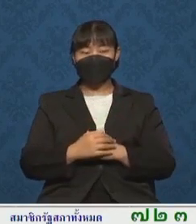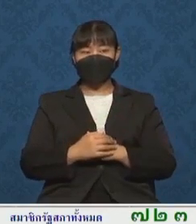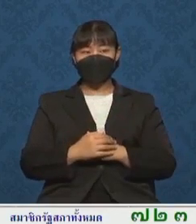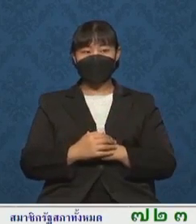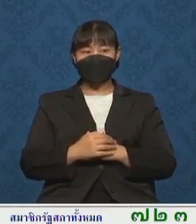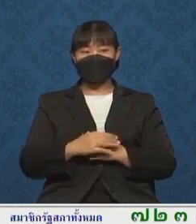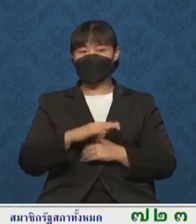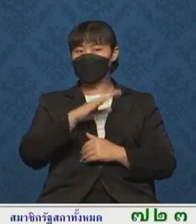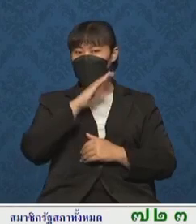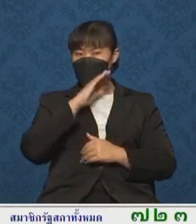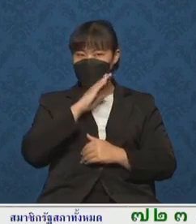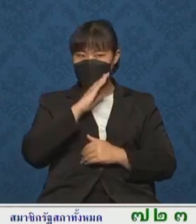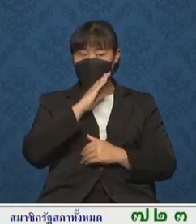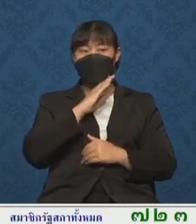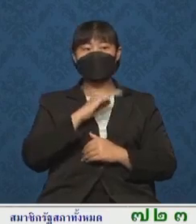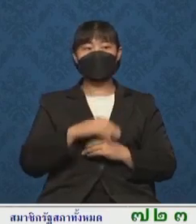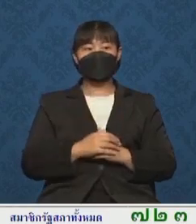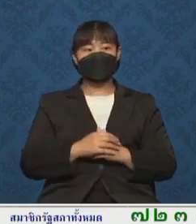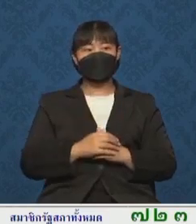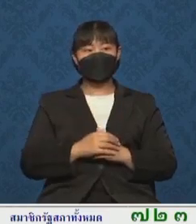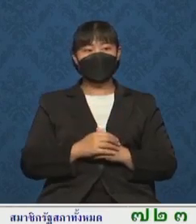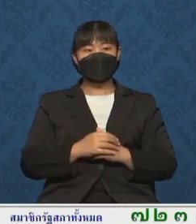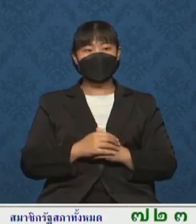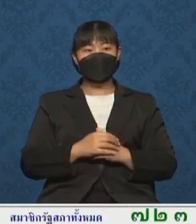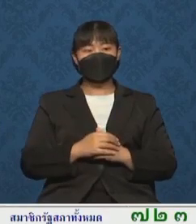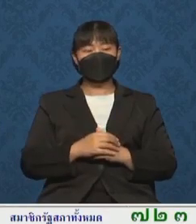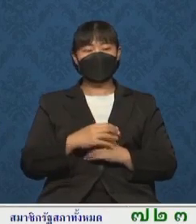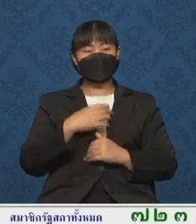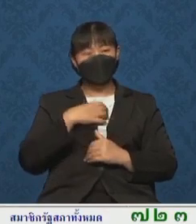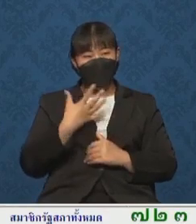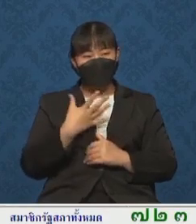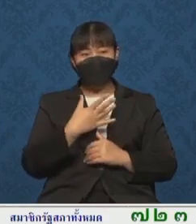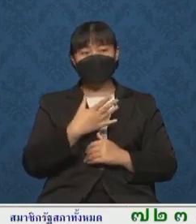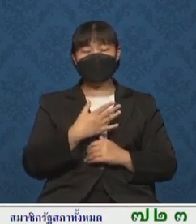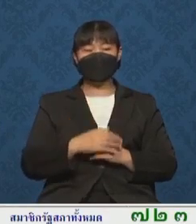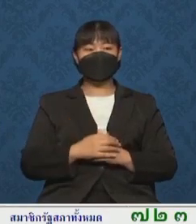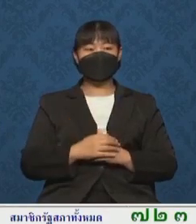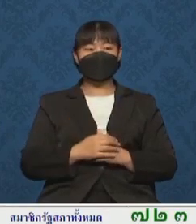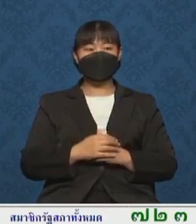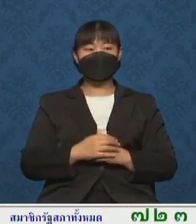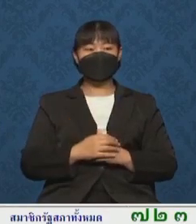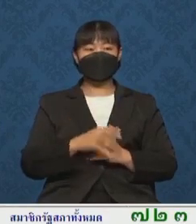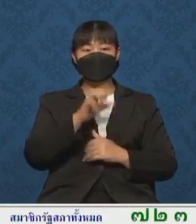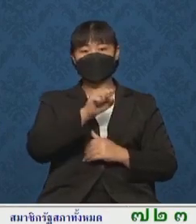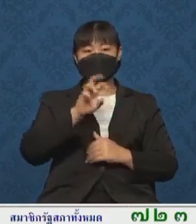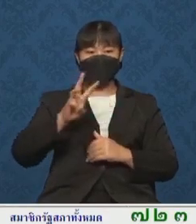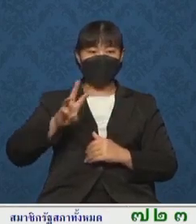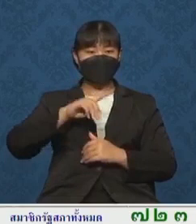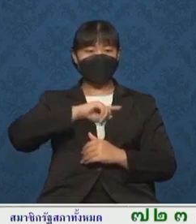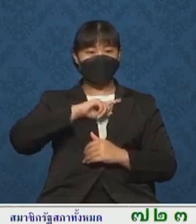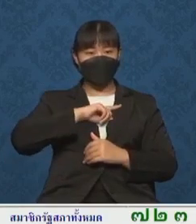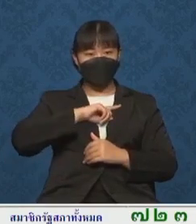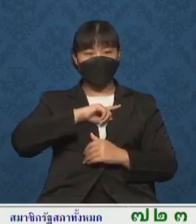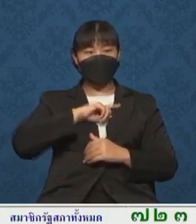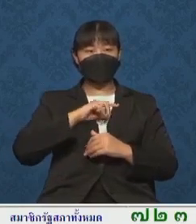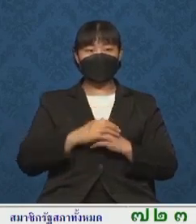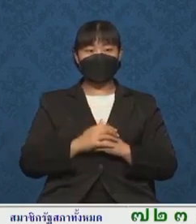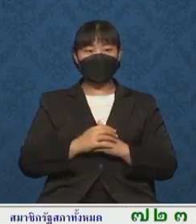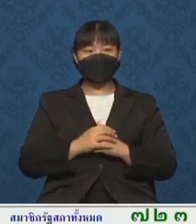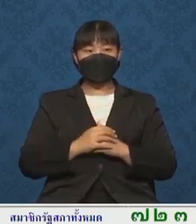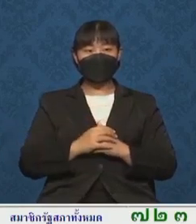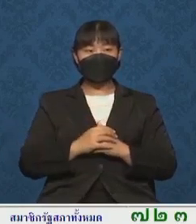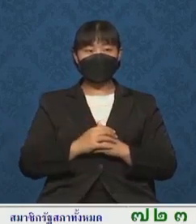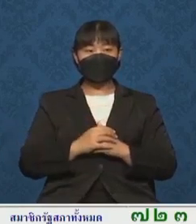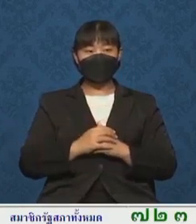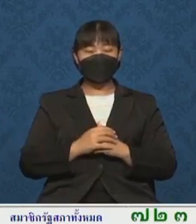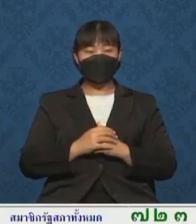ช่างเพชรอารายการที่2วอทำหน้าที่แต่